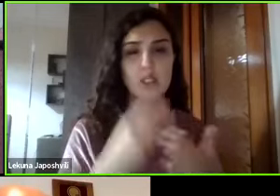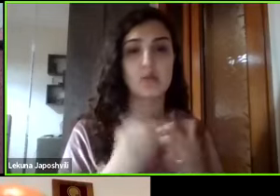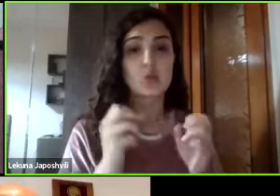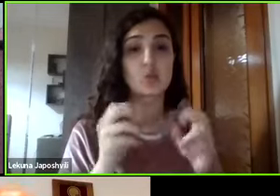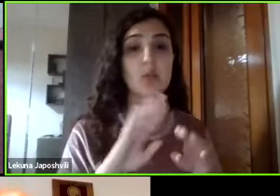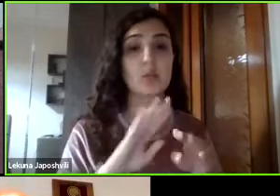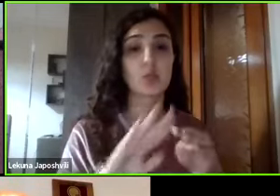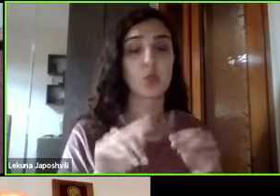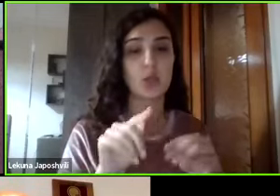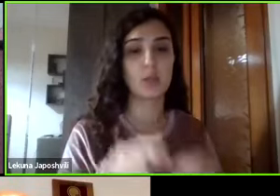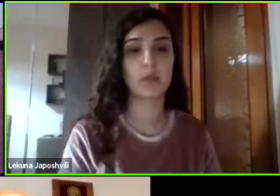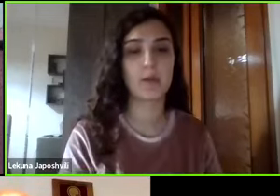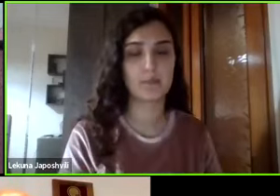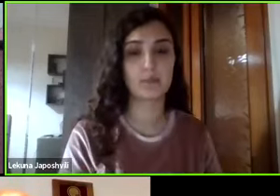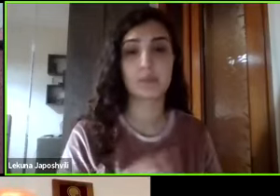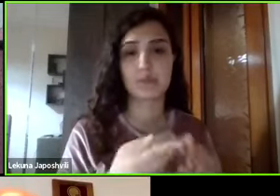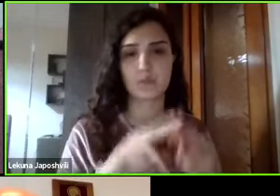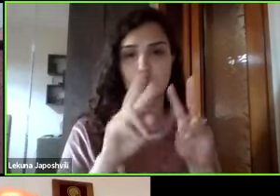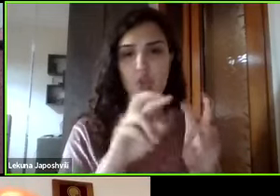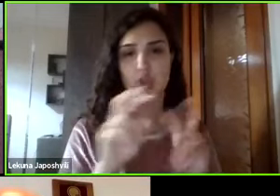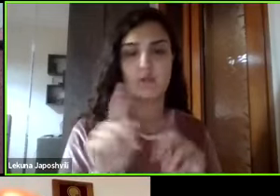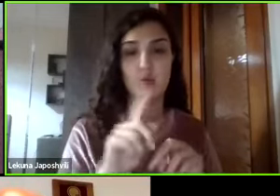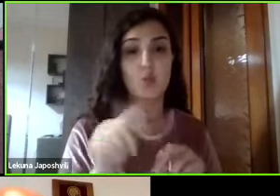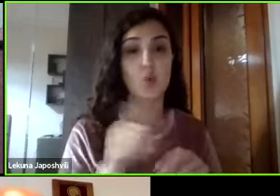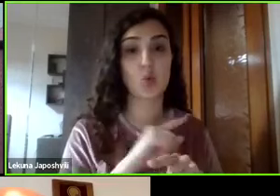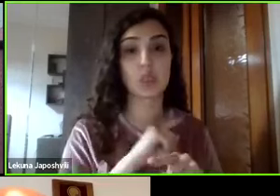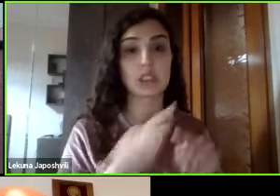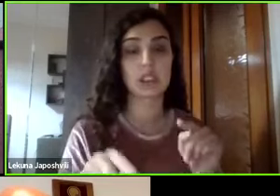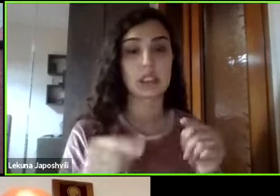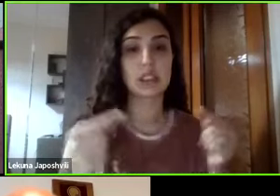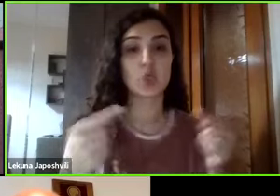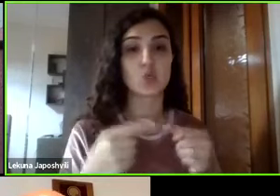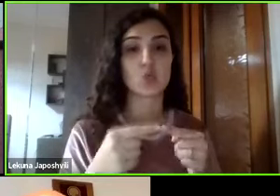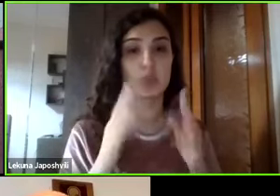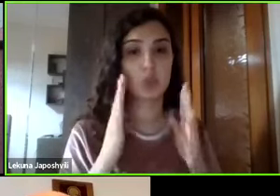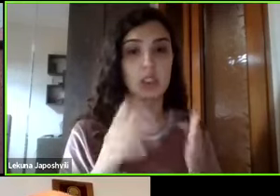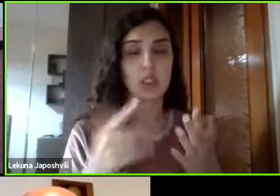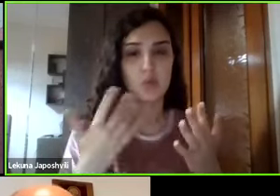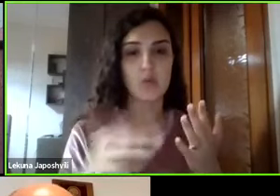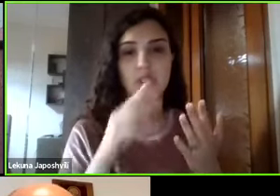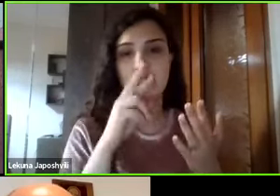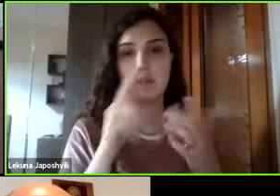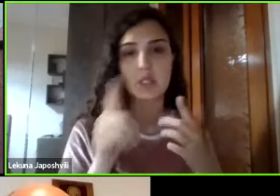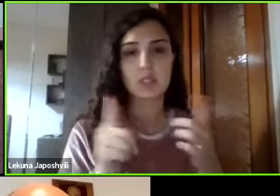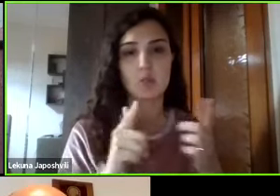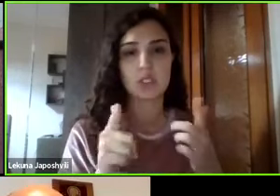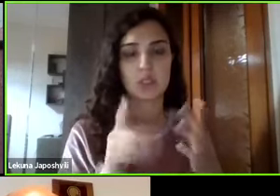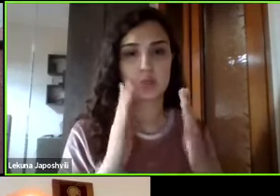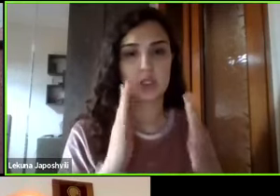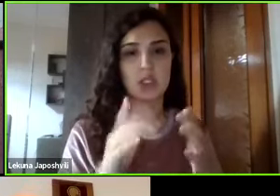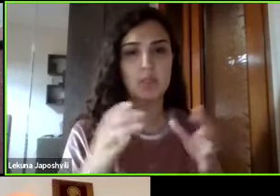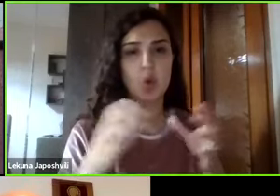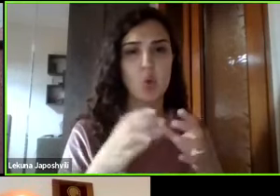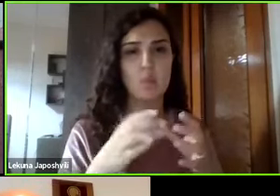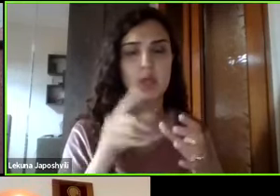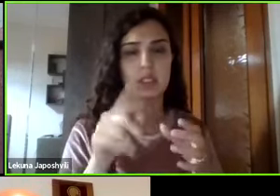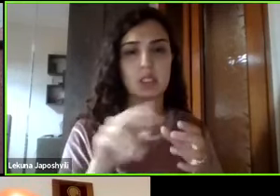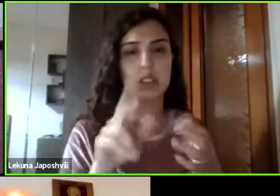უსაფრთხოება, ეს ნიშნავს, რომ როგორც კი დადასტურებული იქნება, უკვე წამალიც მომზადებული იქნება კომპანიაზე და